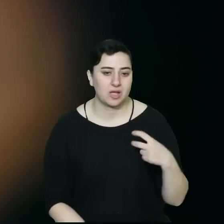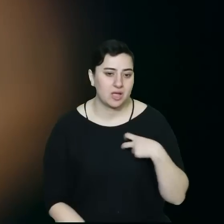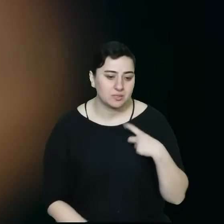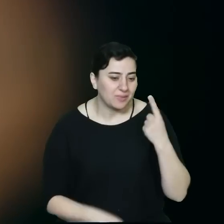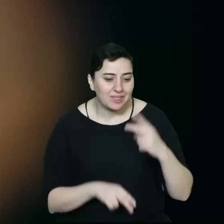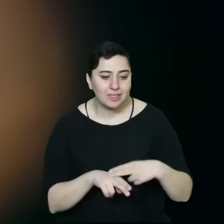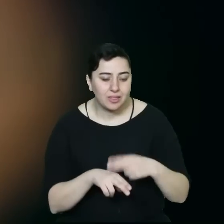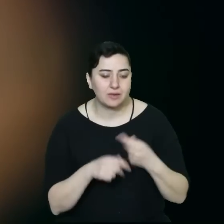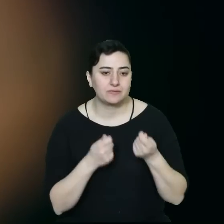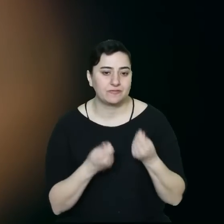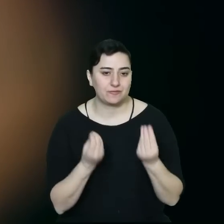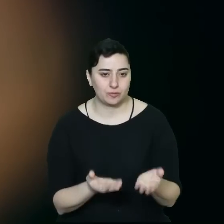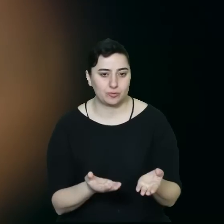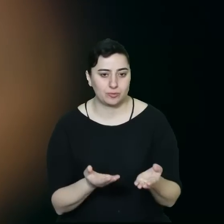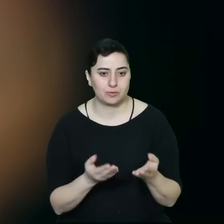çeşit terbiye.